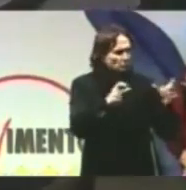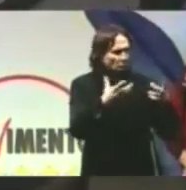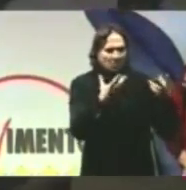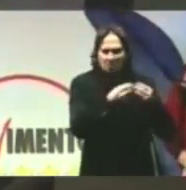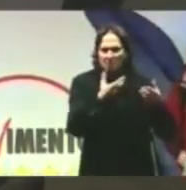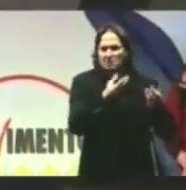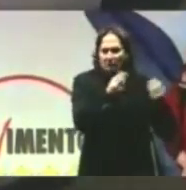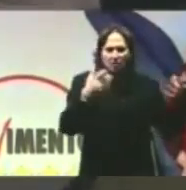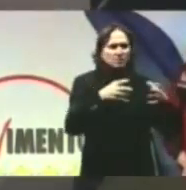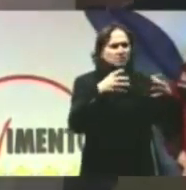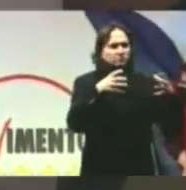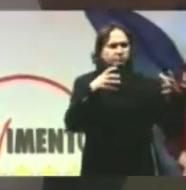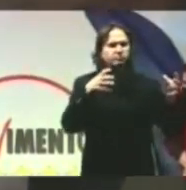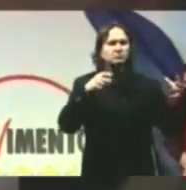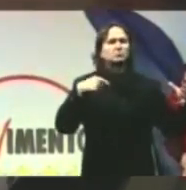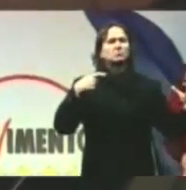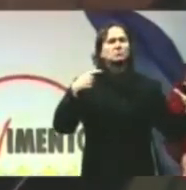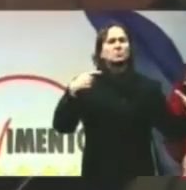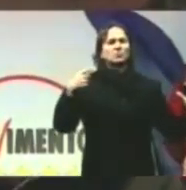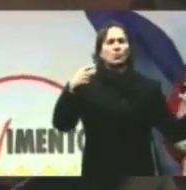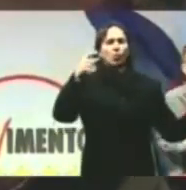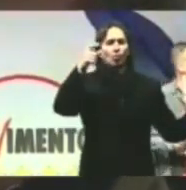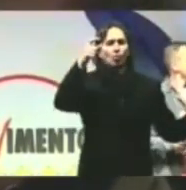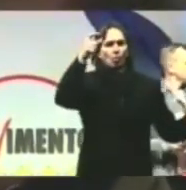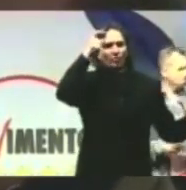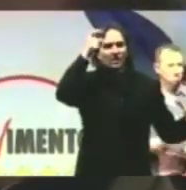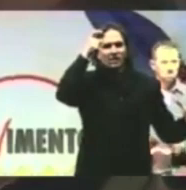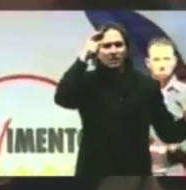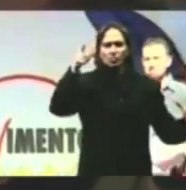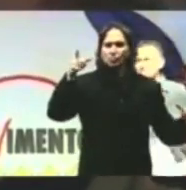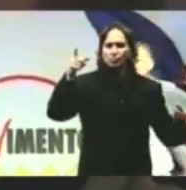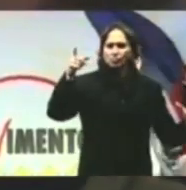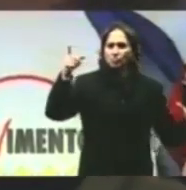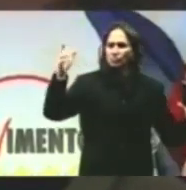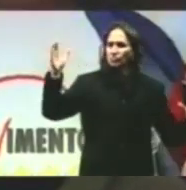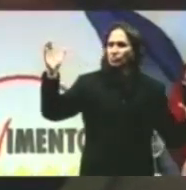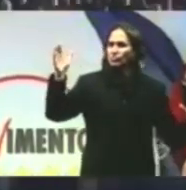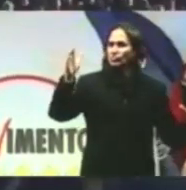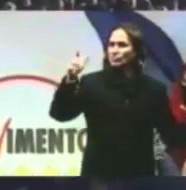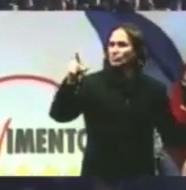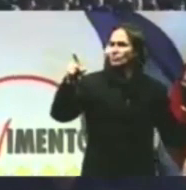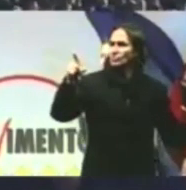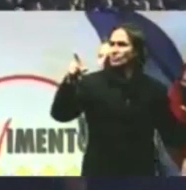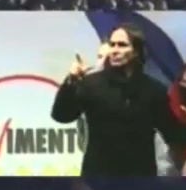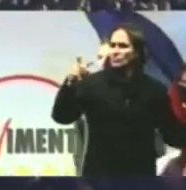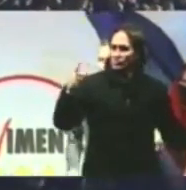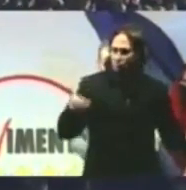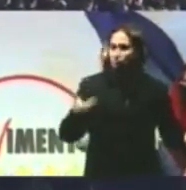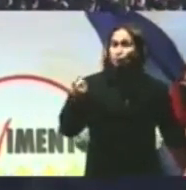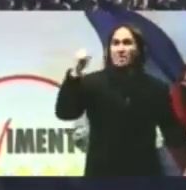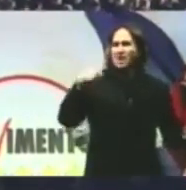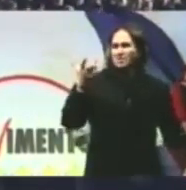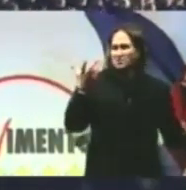e poi arriva un governo. Arriva un governo che dall'oggi al domani